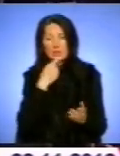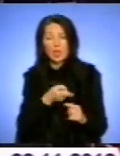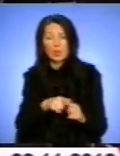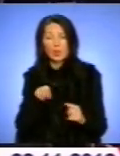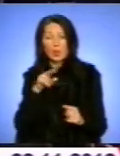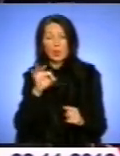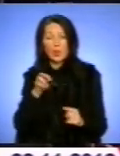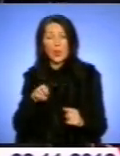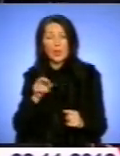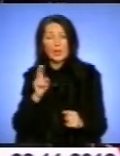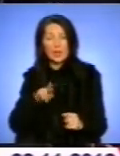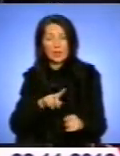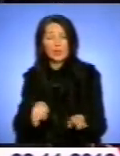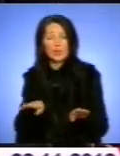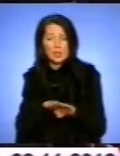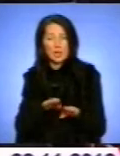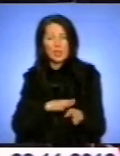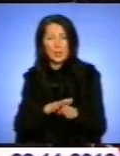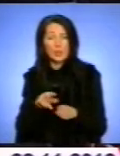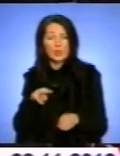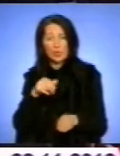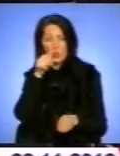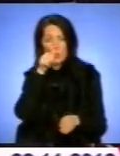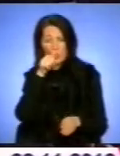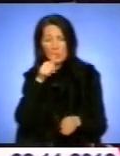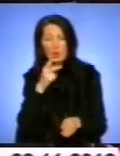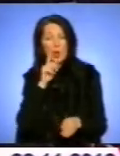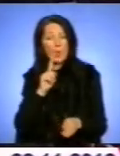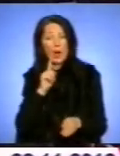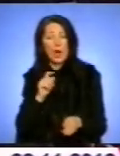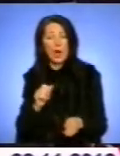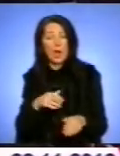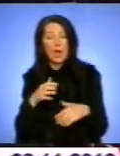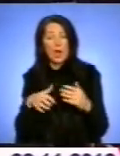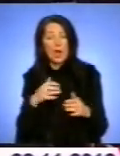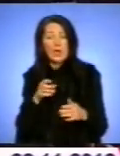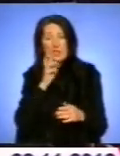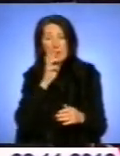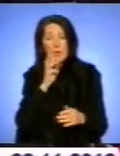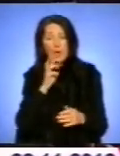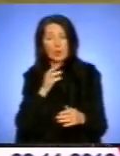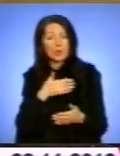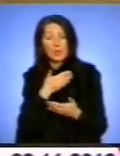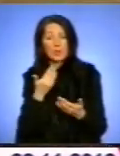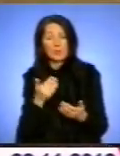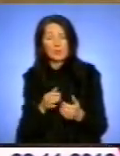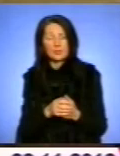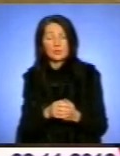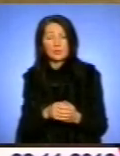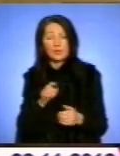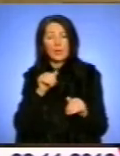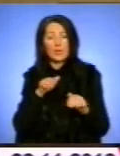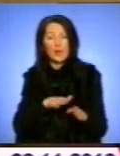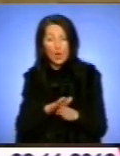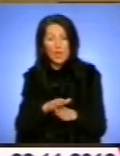дотацію для того, щоб закрити повністю листопад місяць. Тобто поки ажіотажу з зарплатою в нас не існує. Про виконання